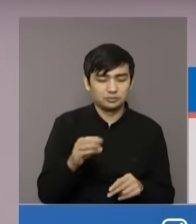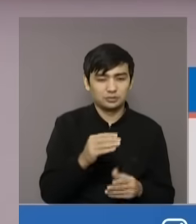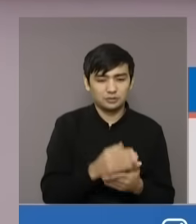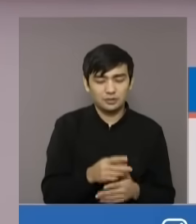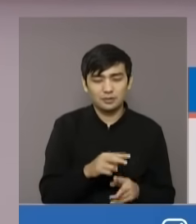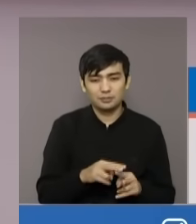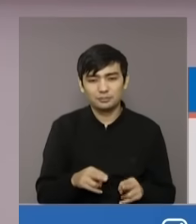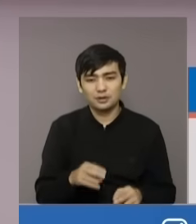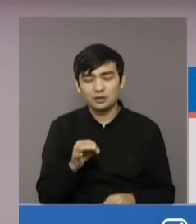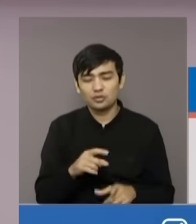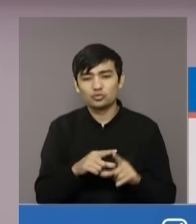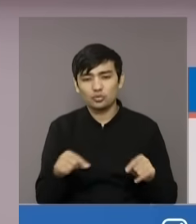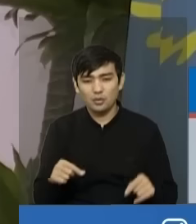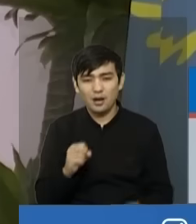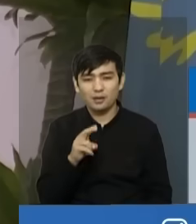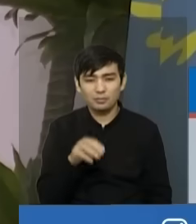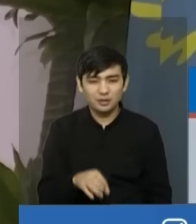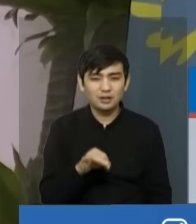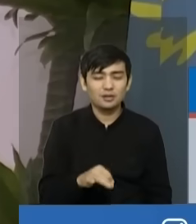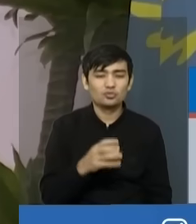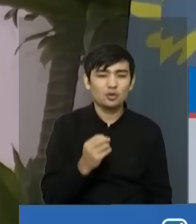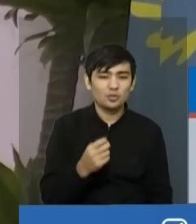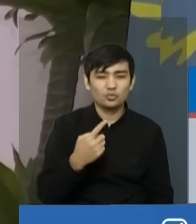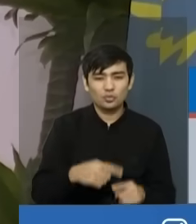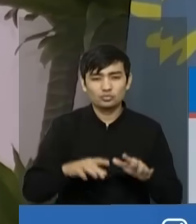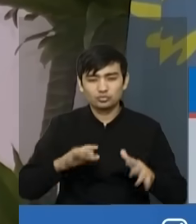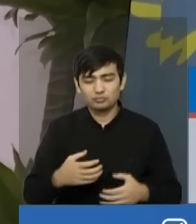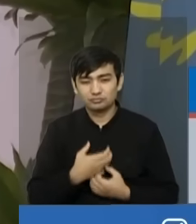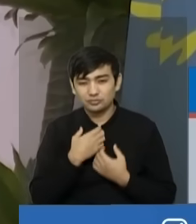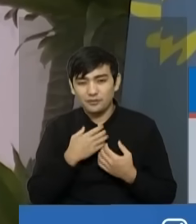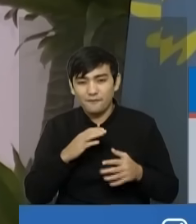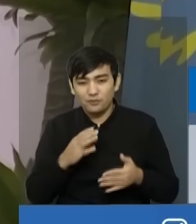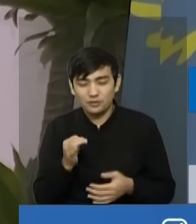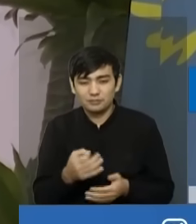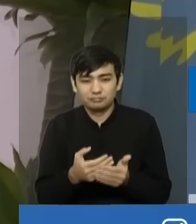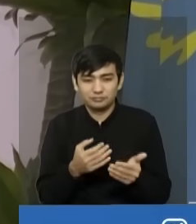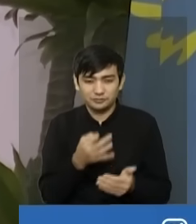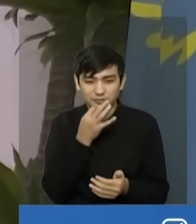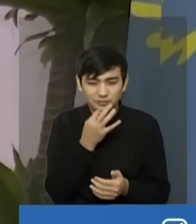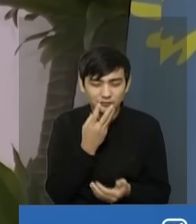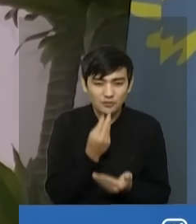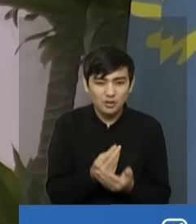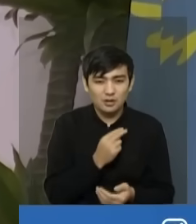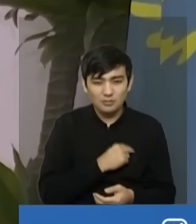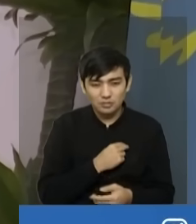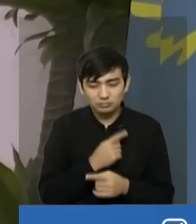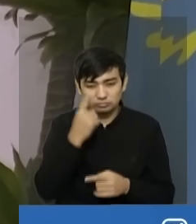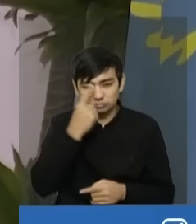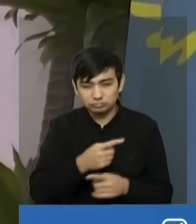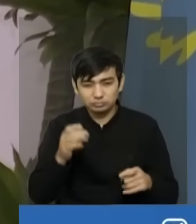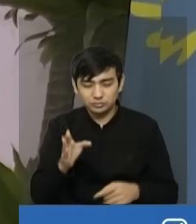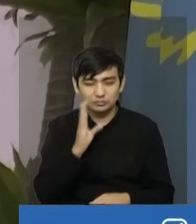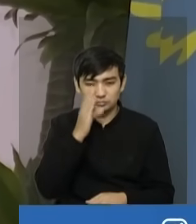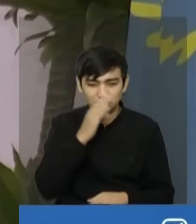жағдайды. Мектеп әкімшілігі қандай да бір жағдай болған жағдайда алдын ала өздері ескерту жұмыстарын жүргізетіндігін біз үнемі ата-аналардың қаперіне